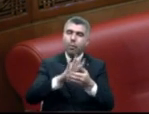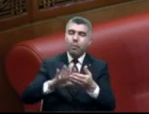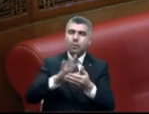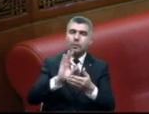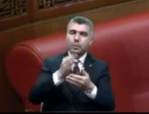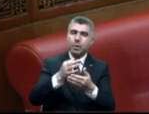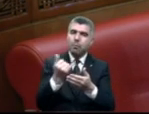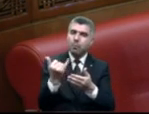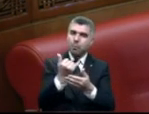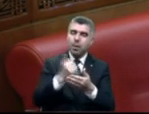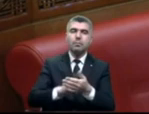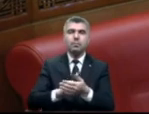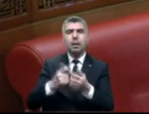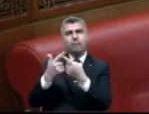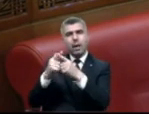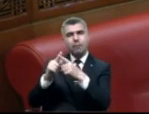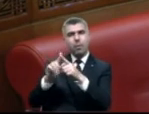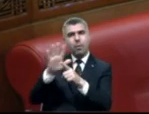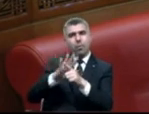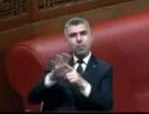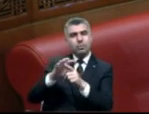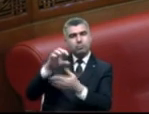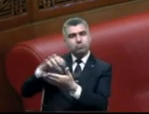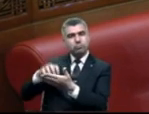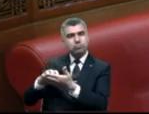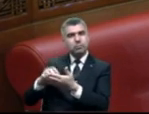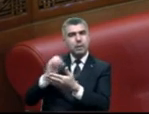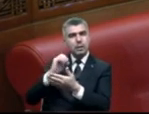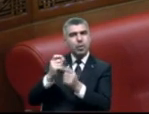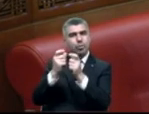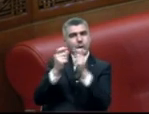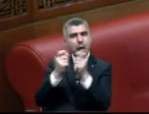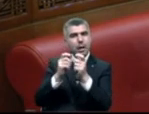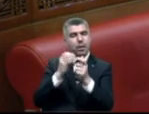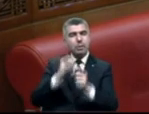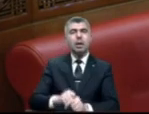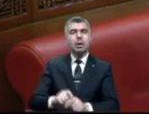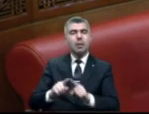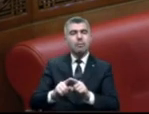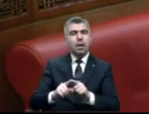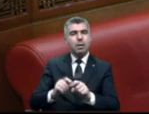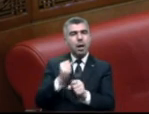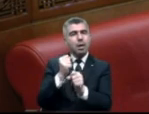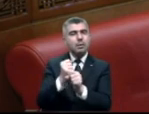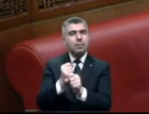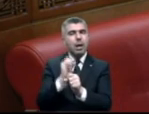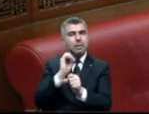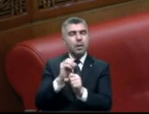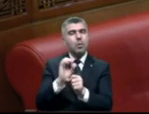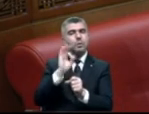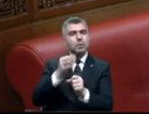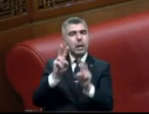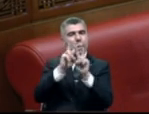الحاجيات معبر عنها من طرف مختلف القطاعات الاقتصادية. فيما يخص اليد العاملة المؤهلة والقادرة على